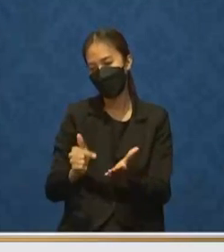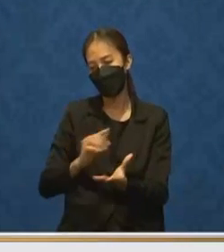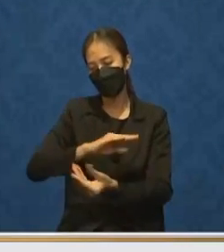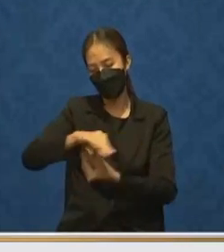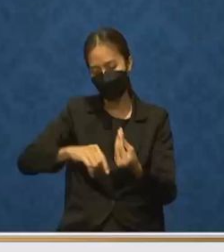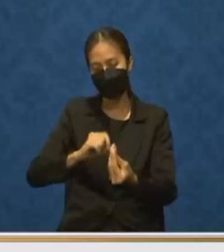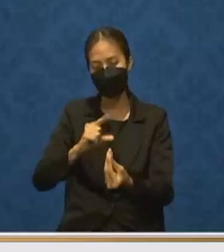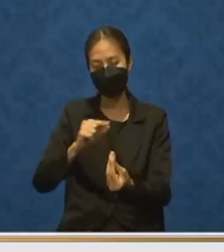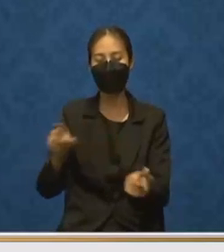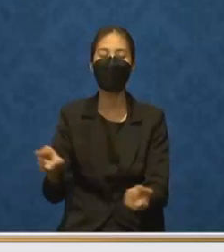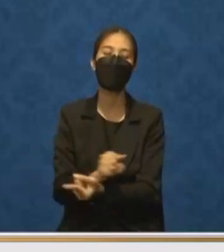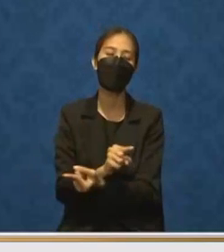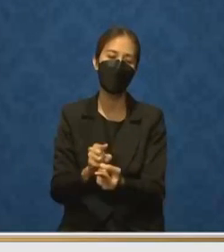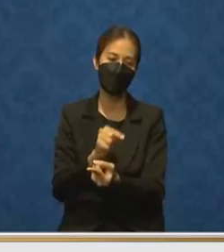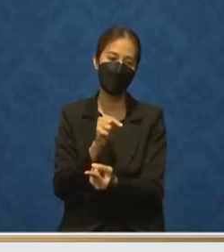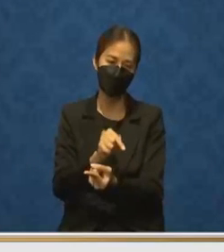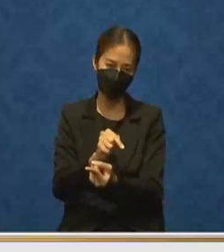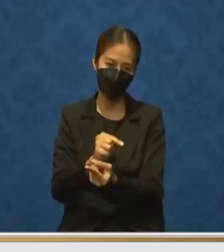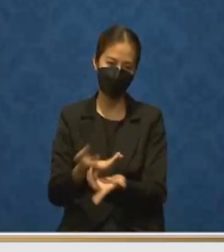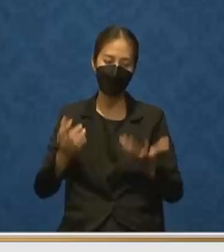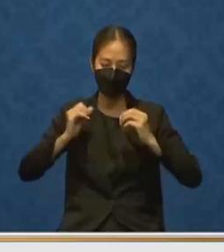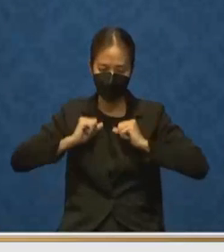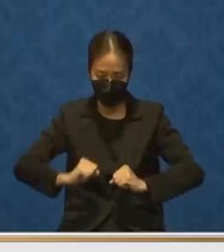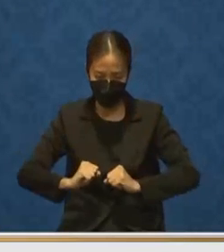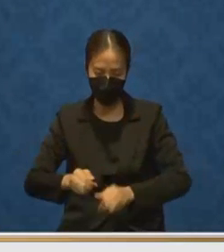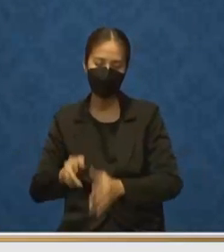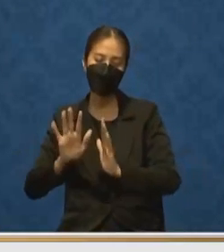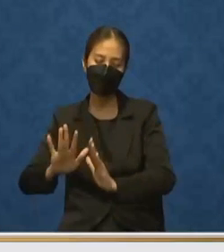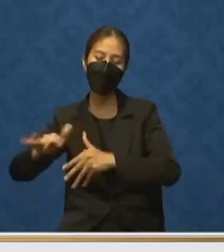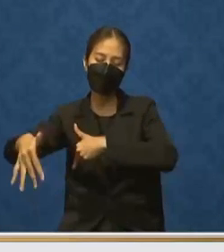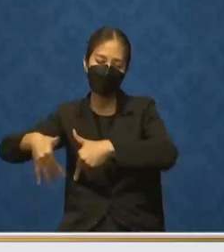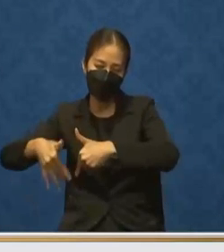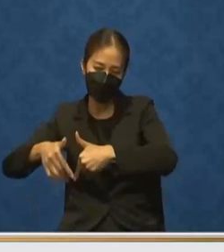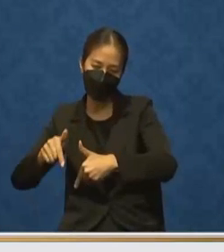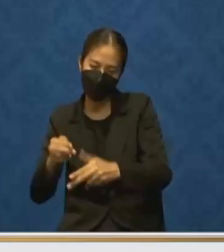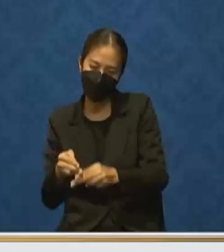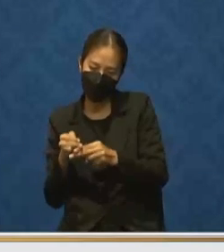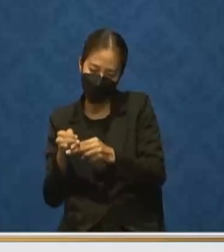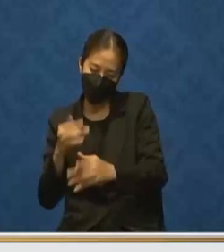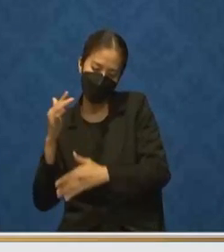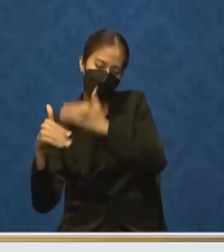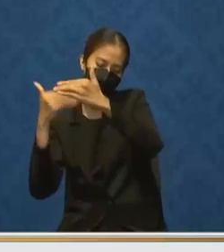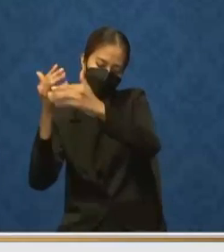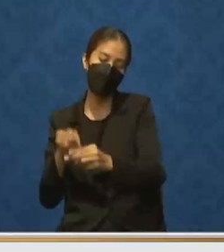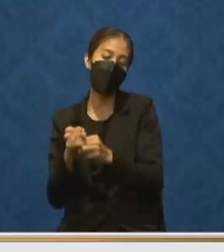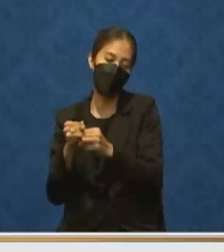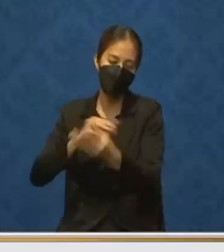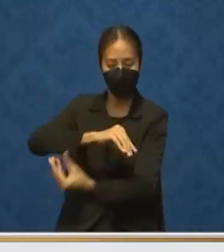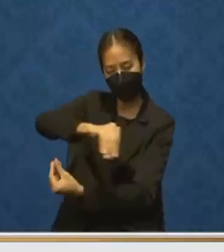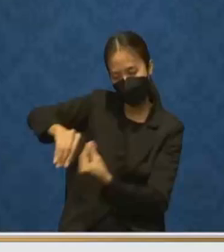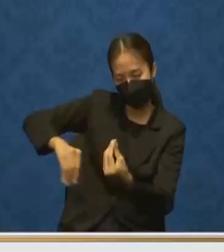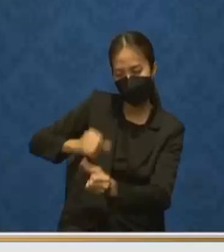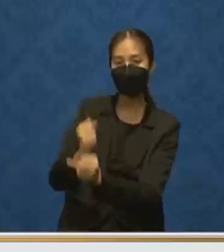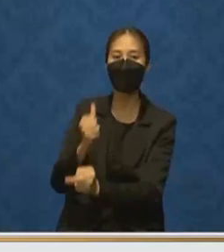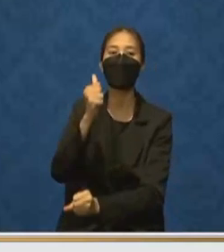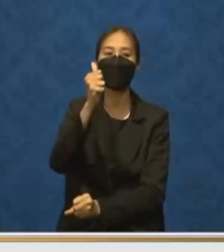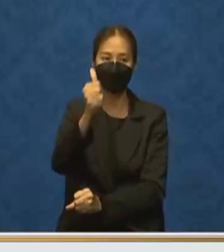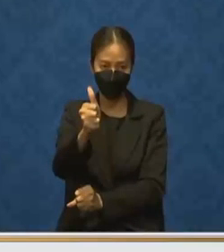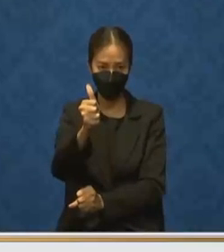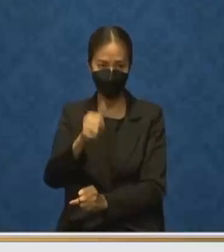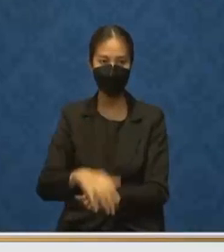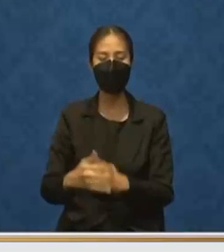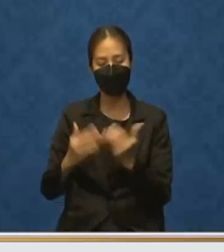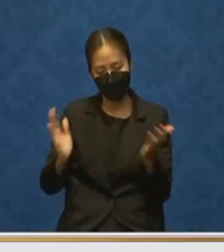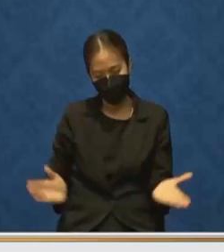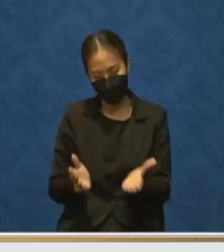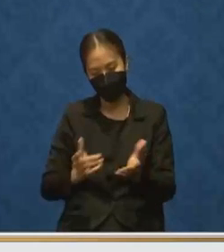คมพัฒนาความสามารถในการบริหารจัดการชุมชนให้มีการสร้างงานสร้างรายได้พึ่งตนเองได้ส่งเสริมและพัฒนาศักยภาพเกษตรกร